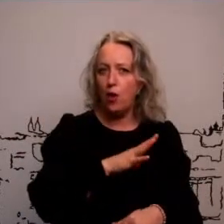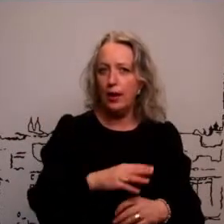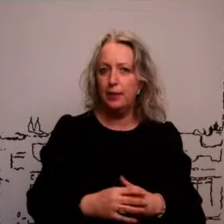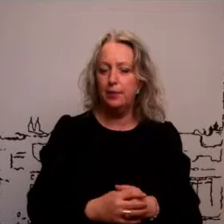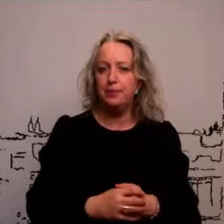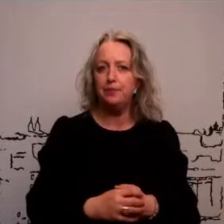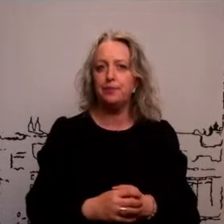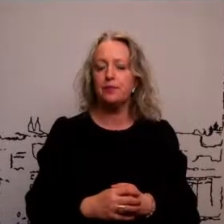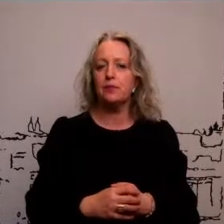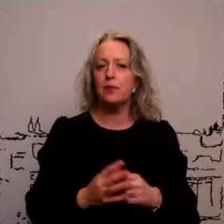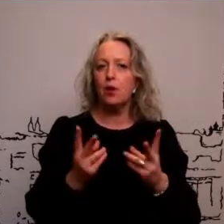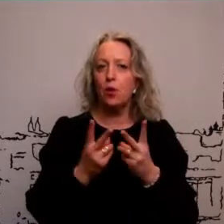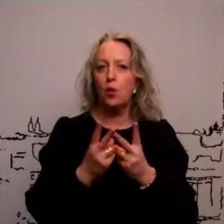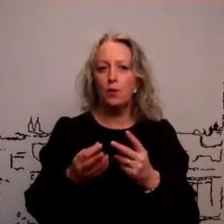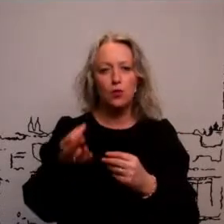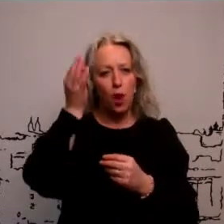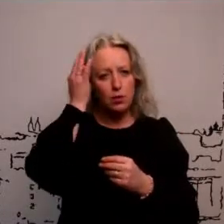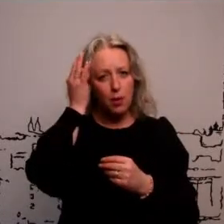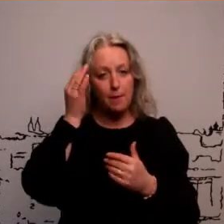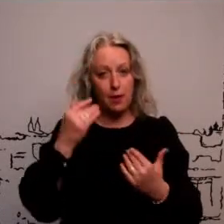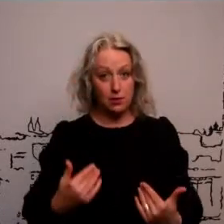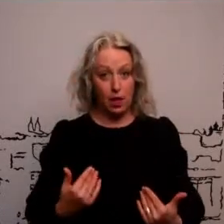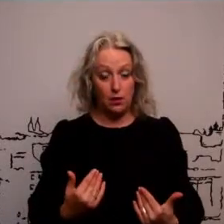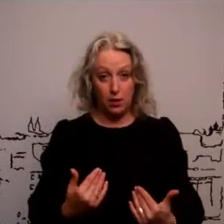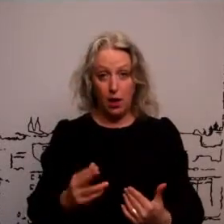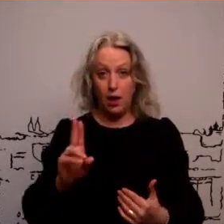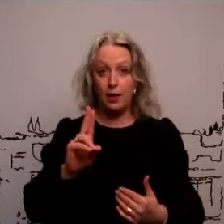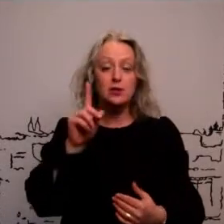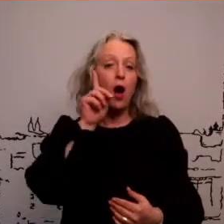et tuletame meelde, et täna, kes on saanud